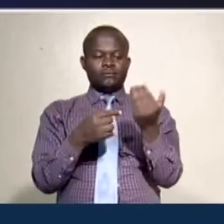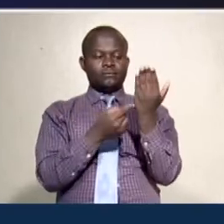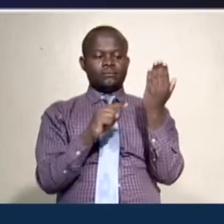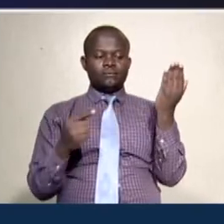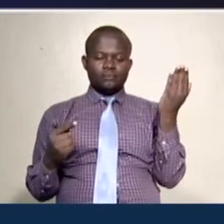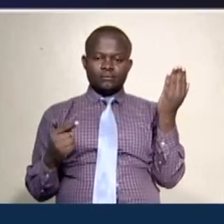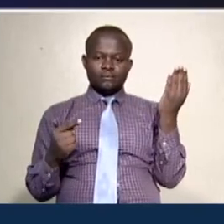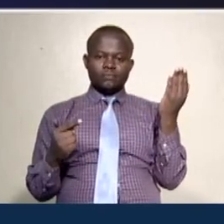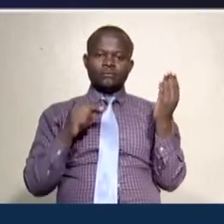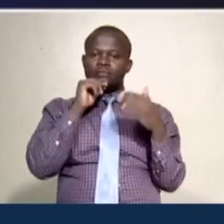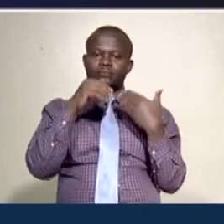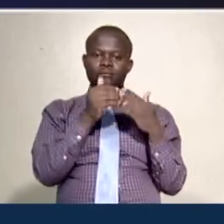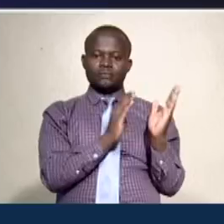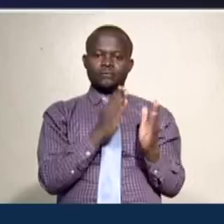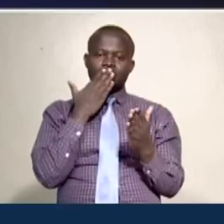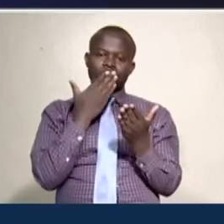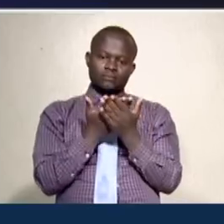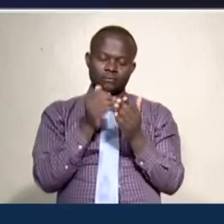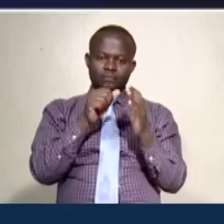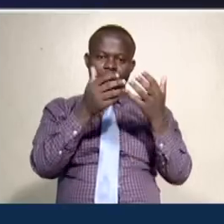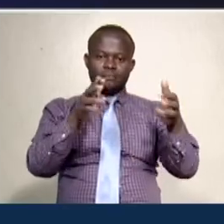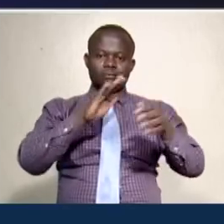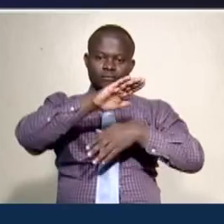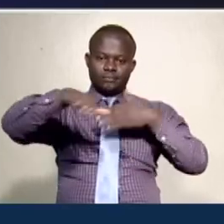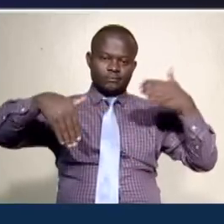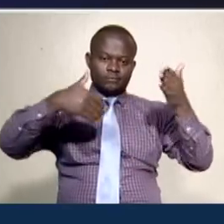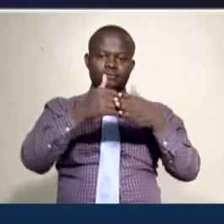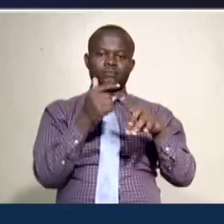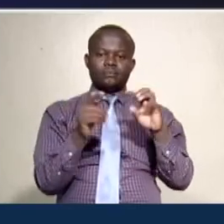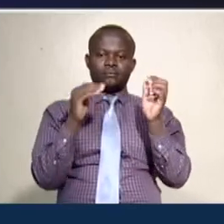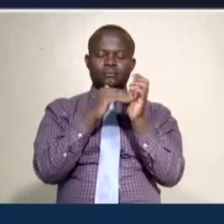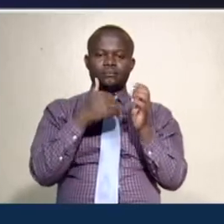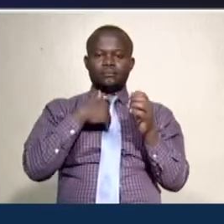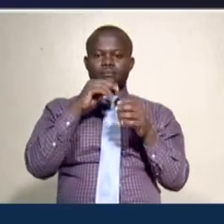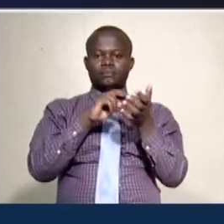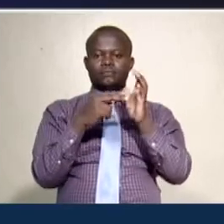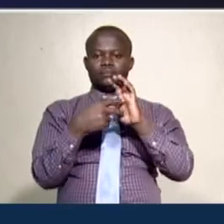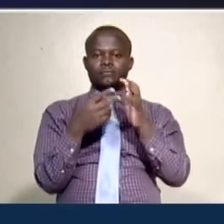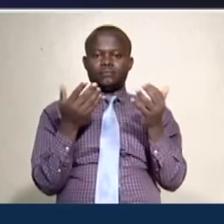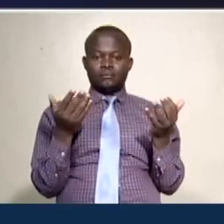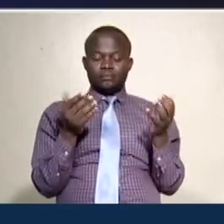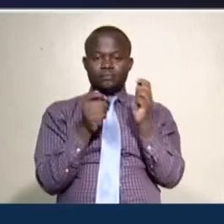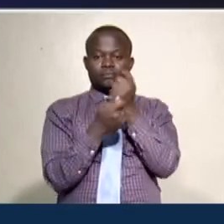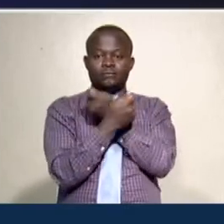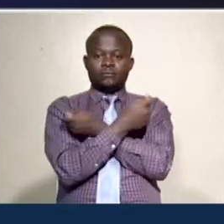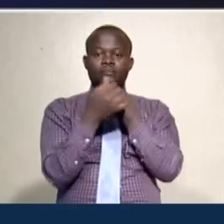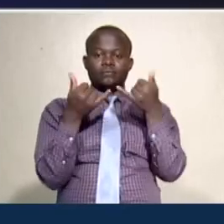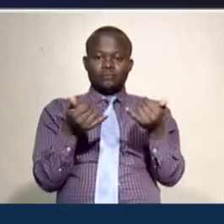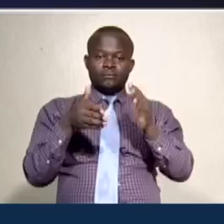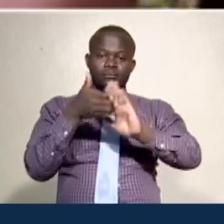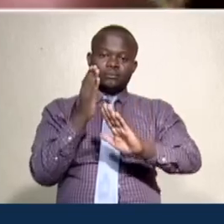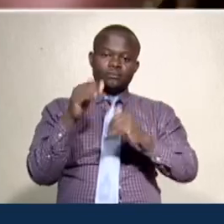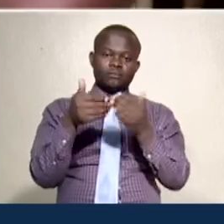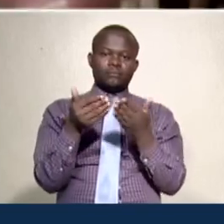n'ikoranabuhanga ntituraritunganya neza ngo rirangire ryose ariko dufite umushinga twaravuguruye ngo turimo